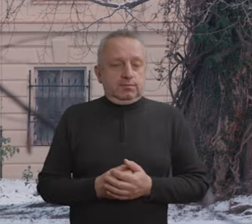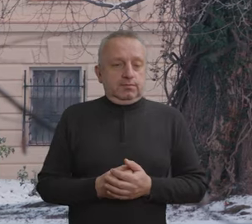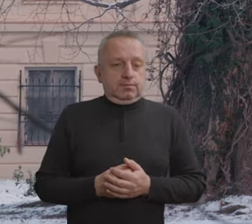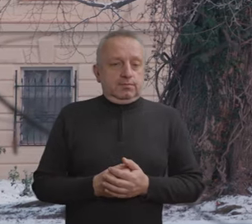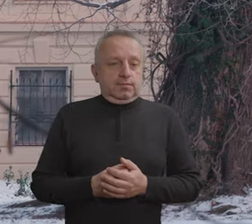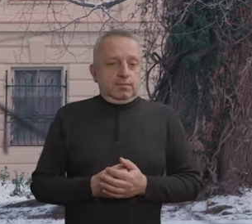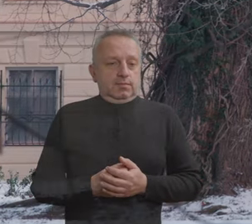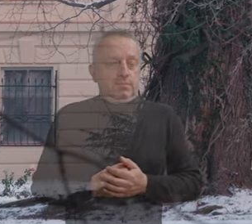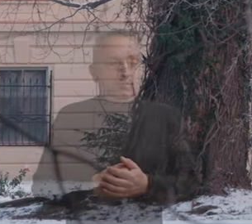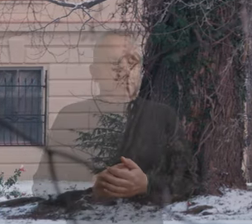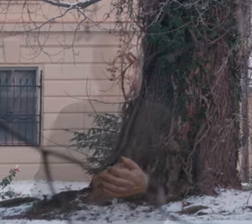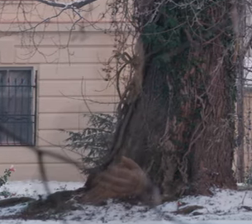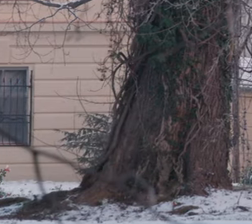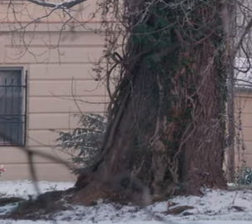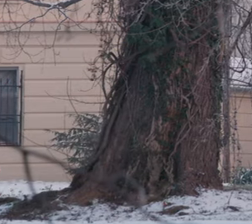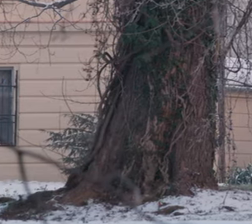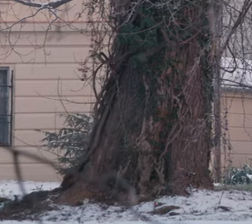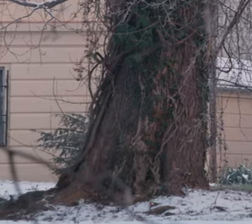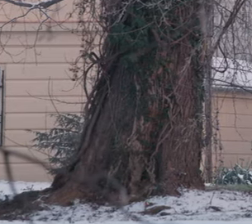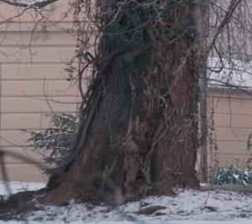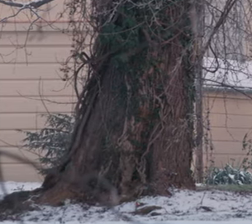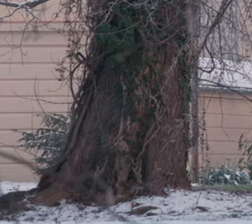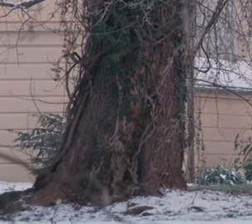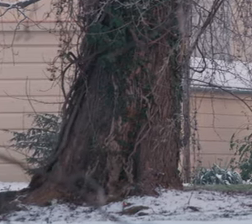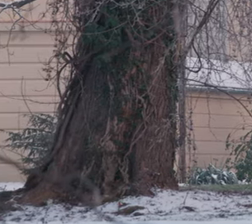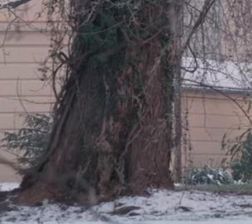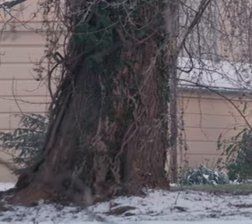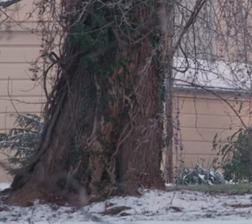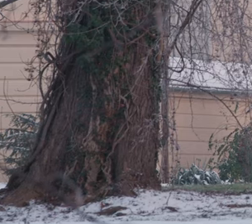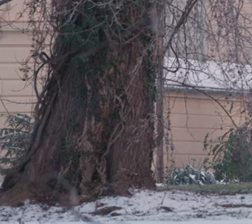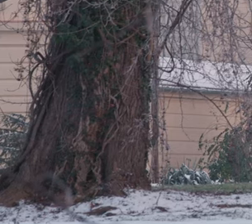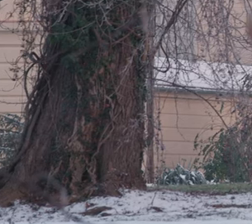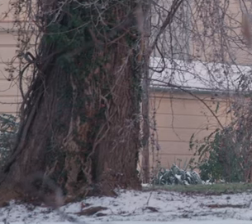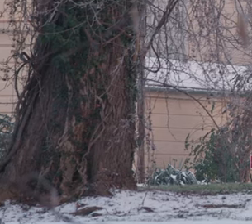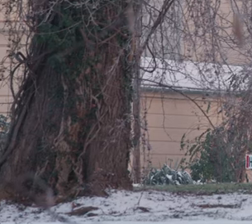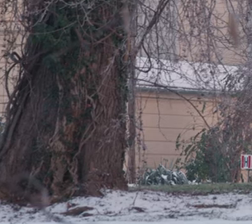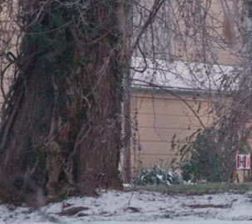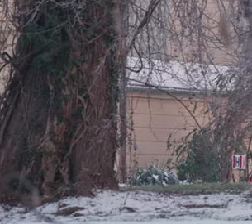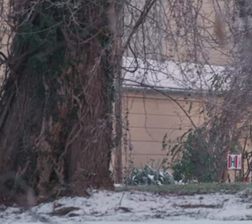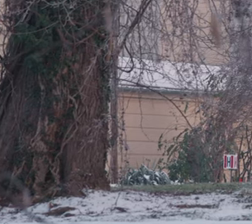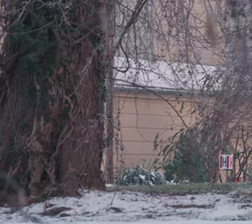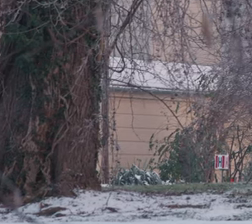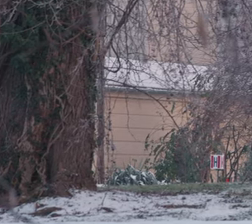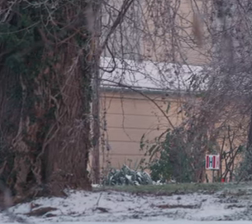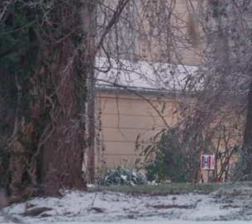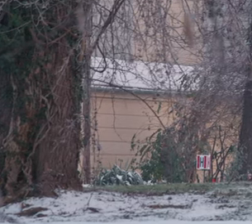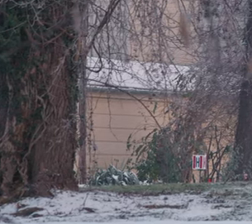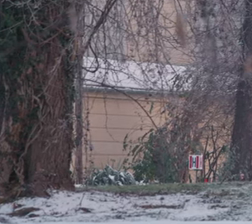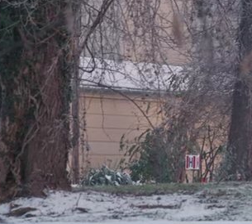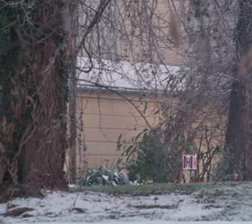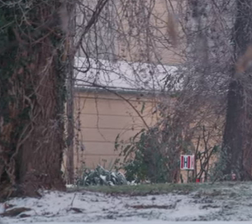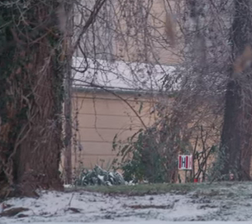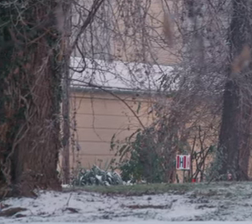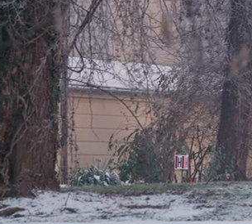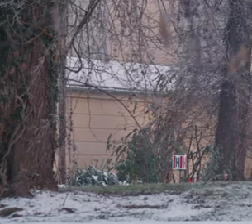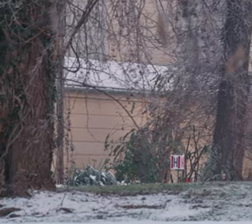przeciwnikiem powstań, ale miał inną wizję, że pracą u podstaw, współdziałaniem z Austriakami